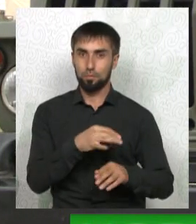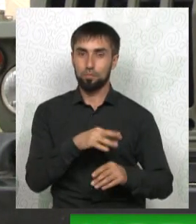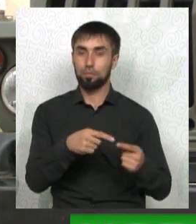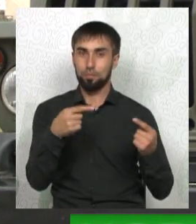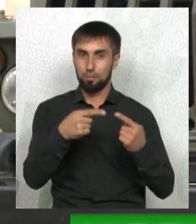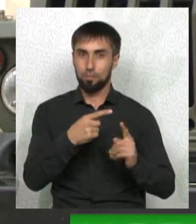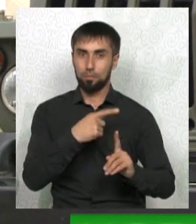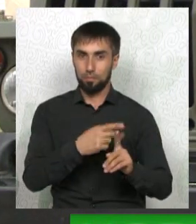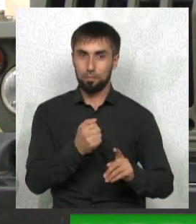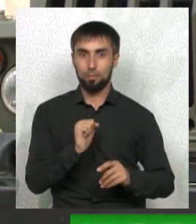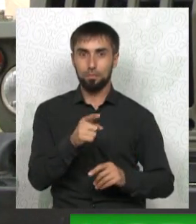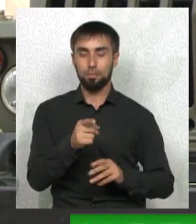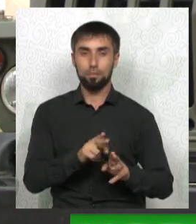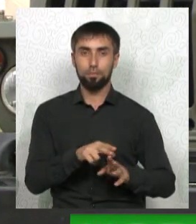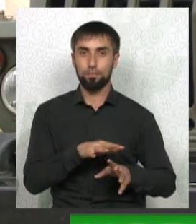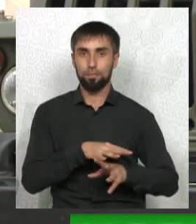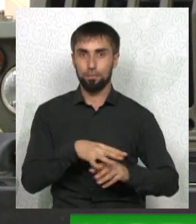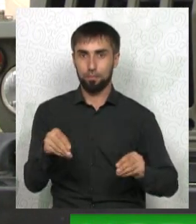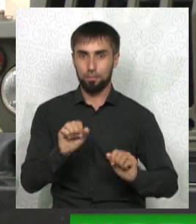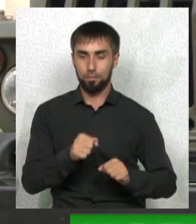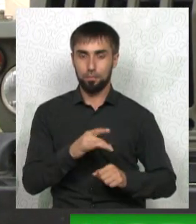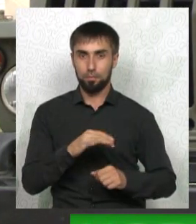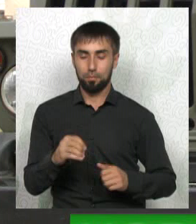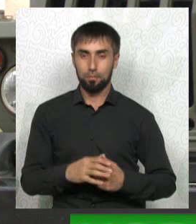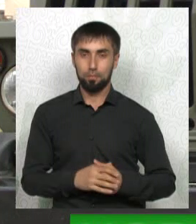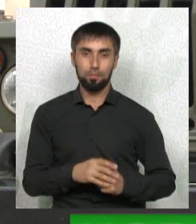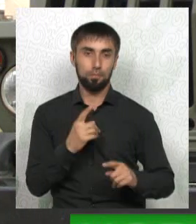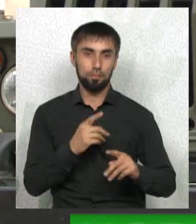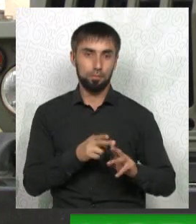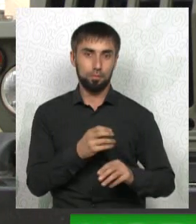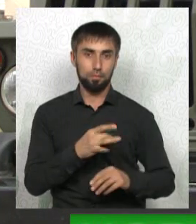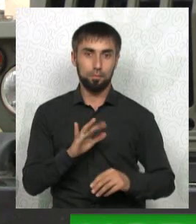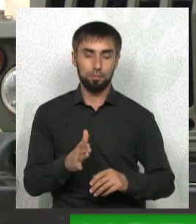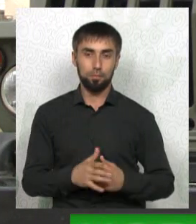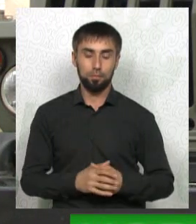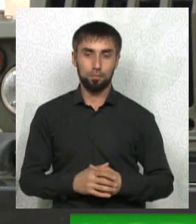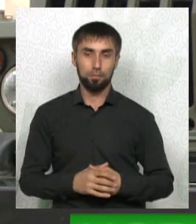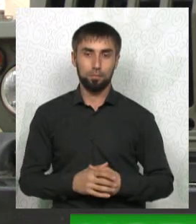точный выстрел, то это чисто массовое поражение цели будет.